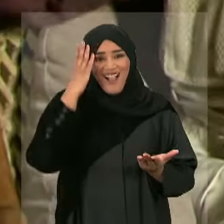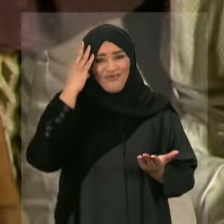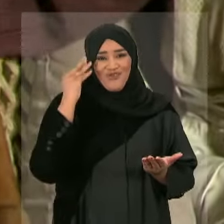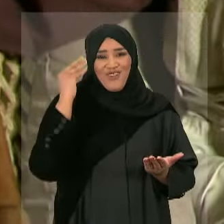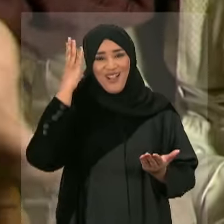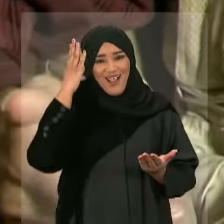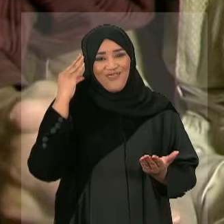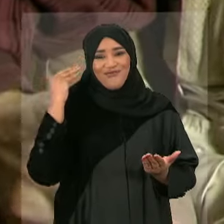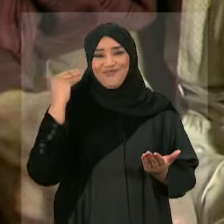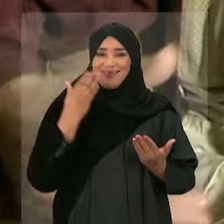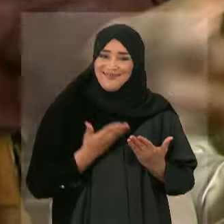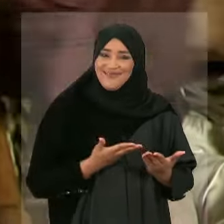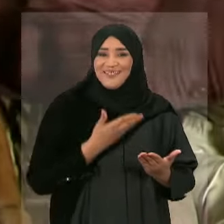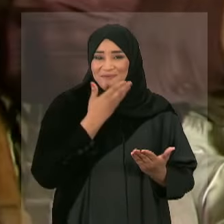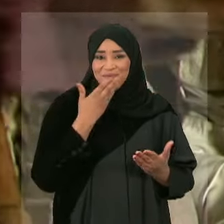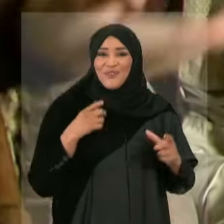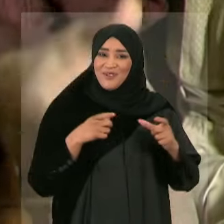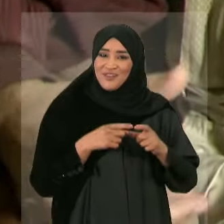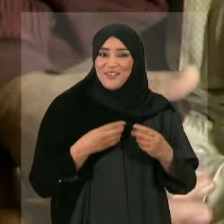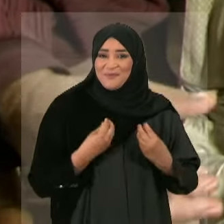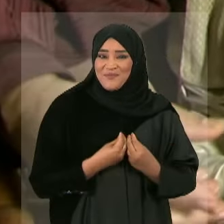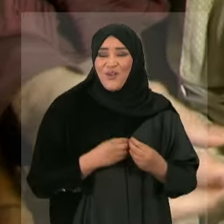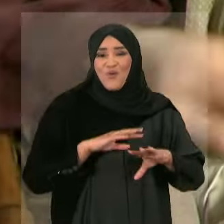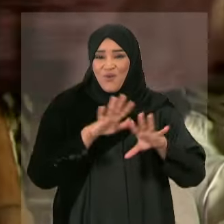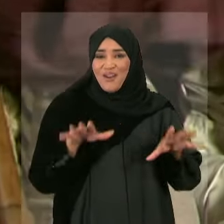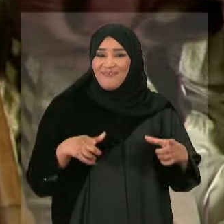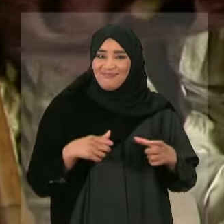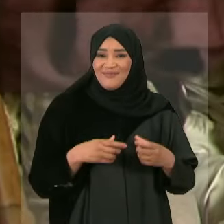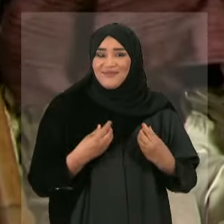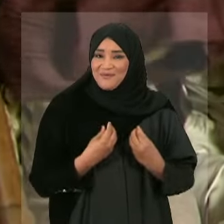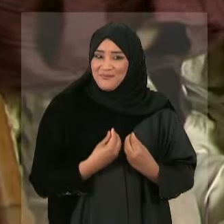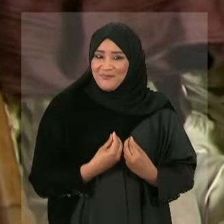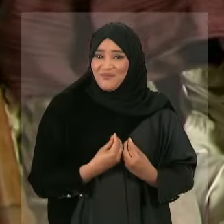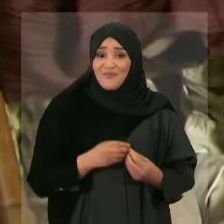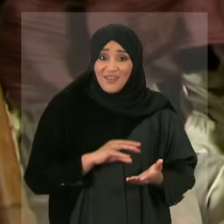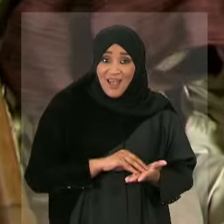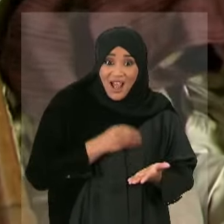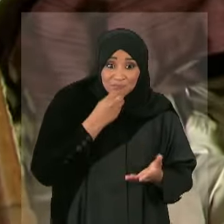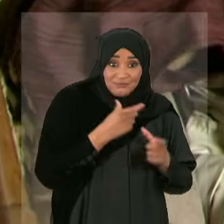القعدات مع بعض البعض، الأكل مع بعض البعض. يعني اللي